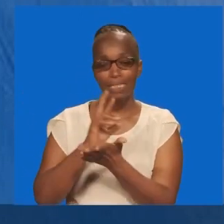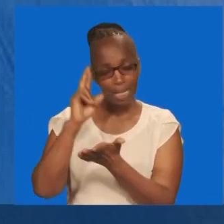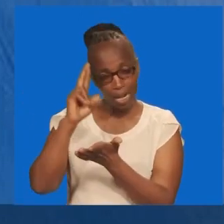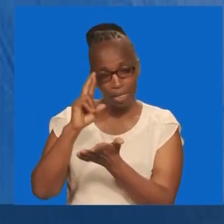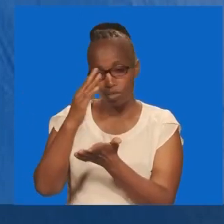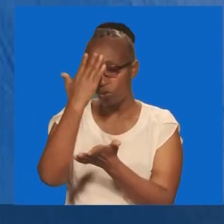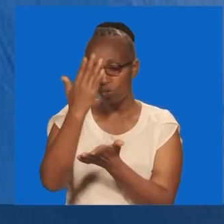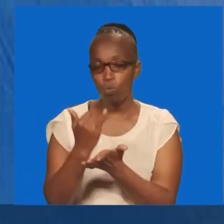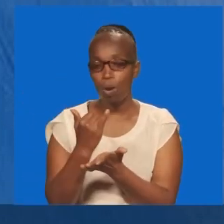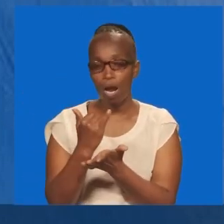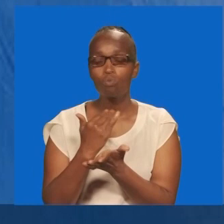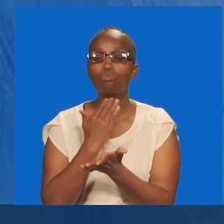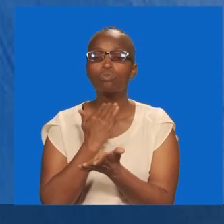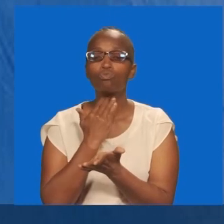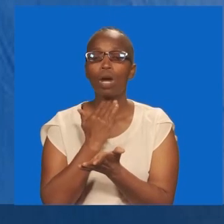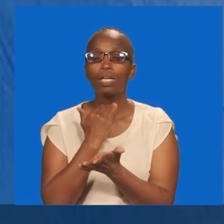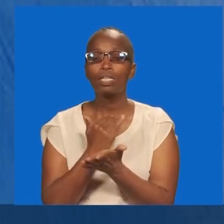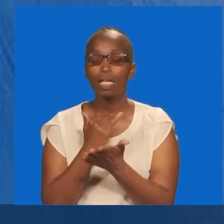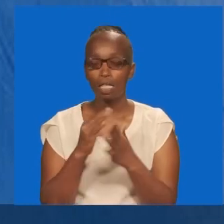ningependa nikaweze